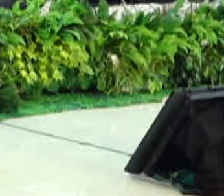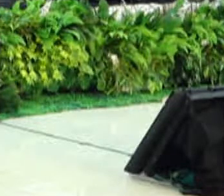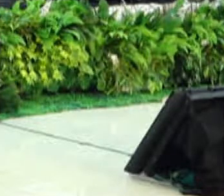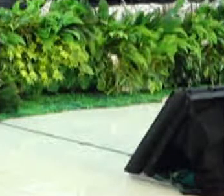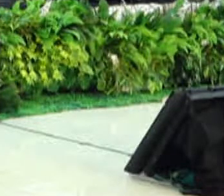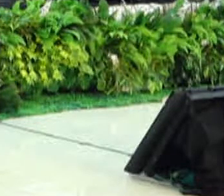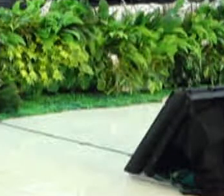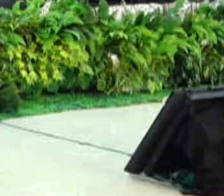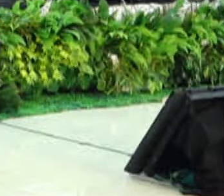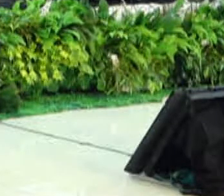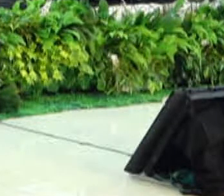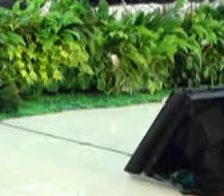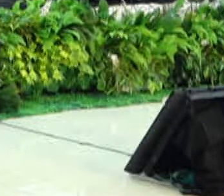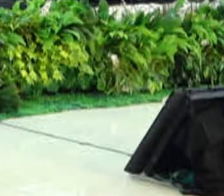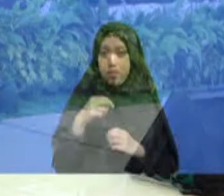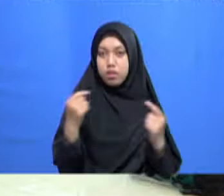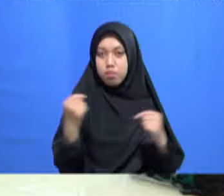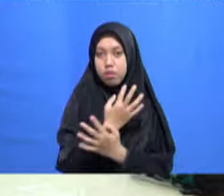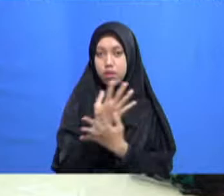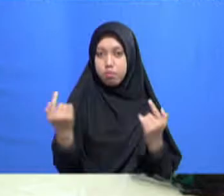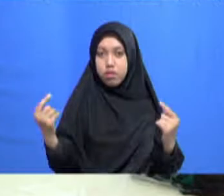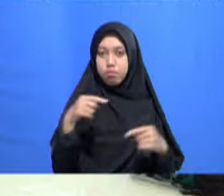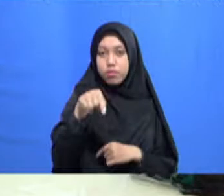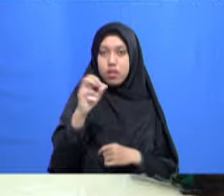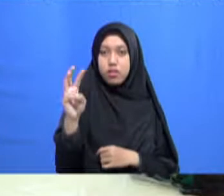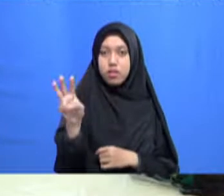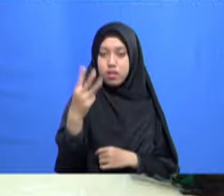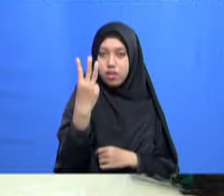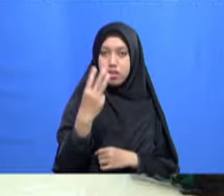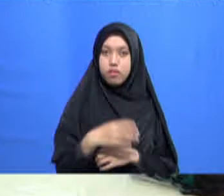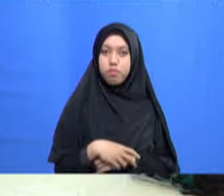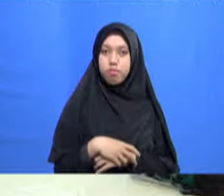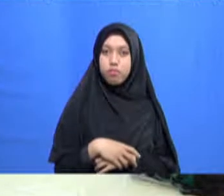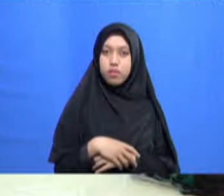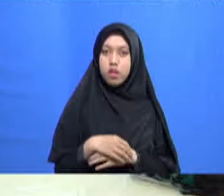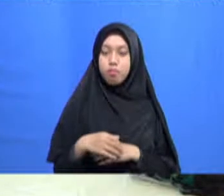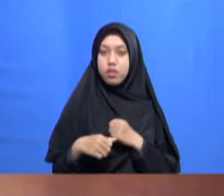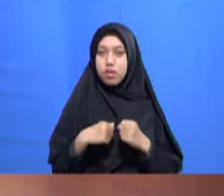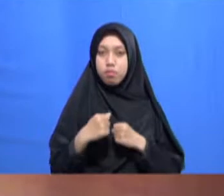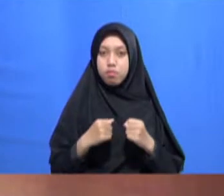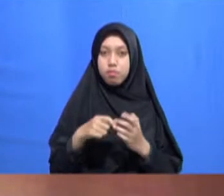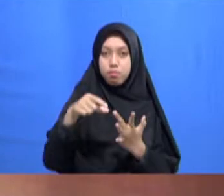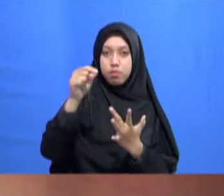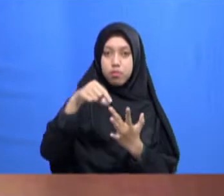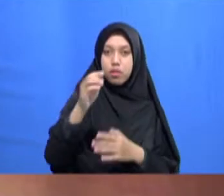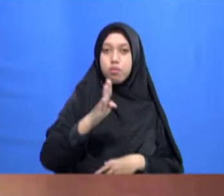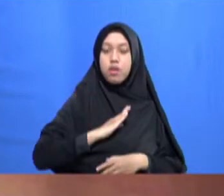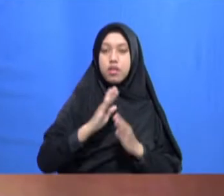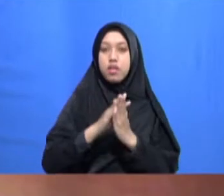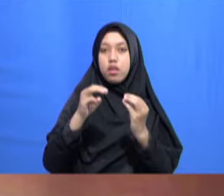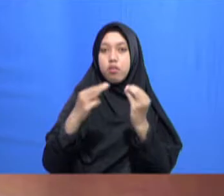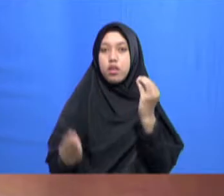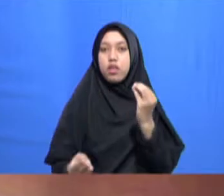pada kesempatan ini debat publik putaran ketiga antar pasangan calon dalam penyelenggaraan pemilihan Bupati dan Wakil Bupati